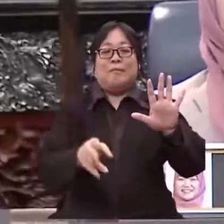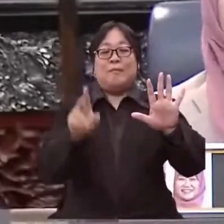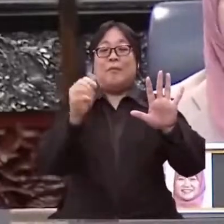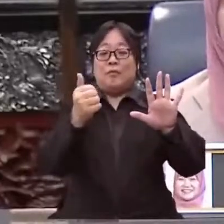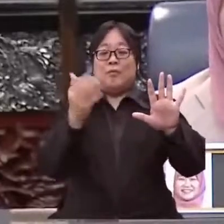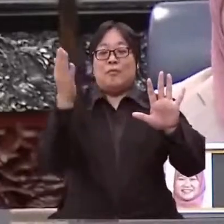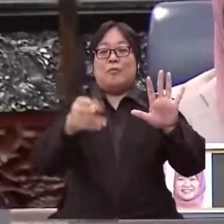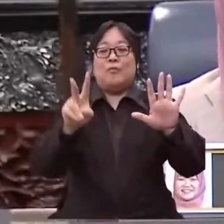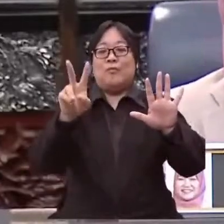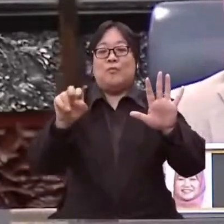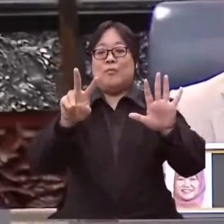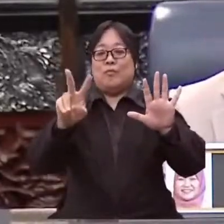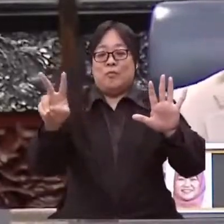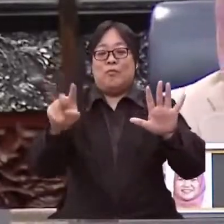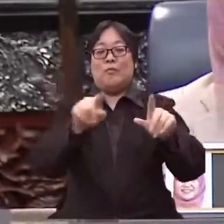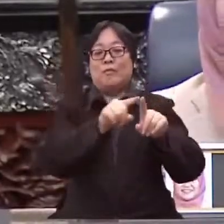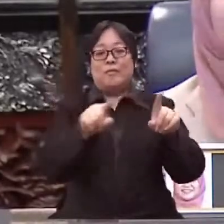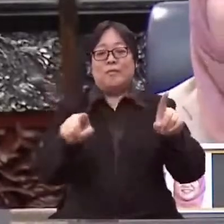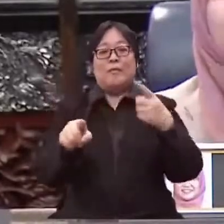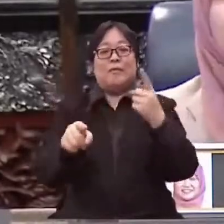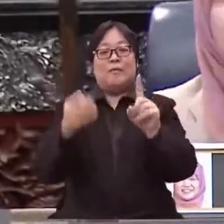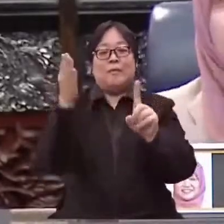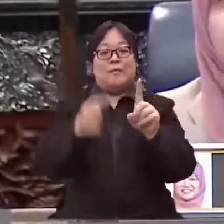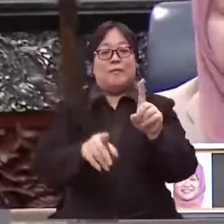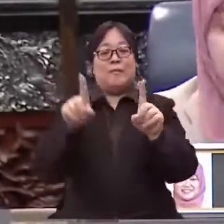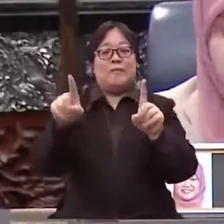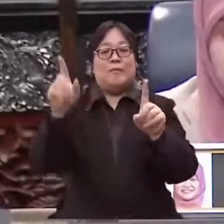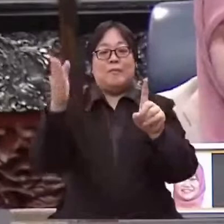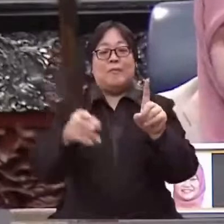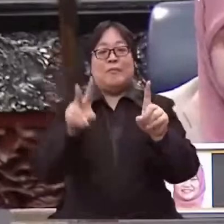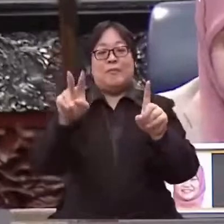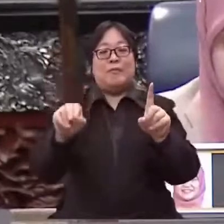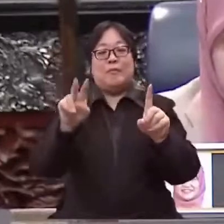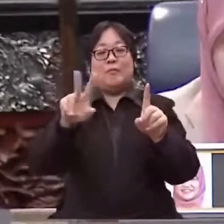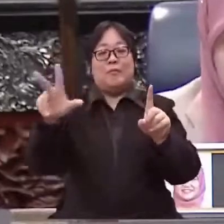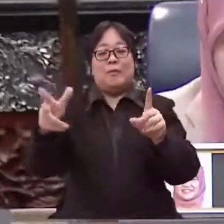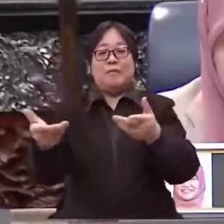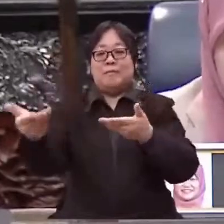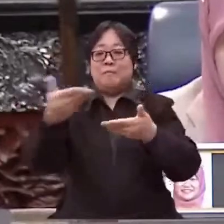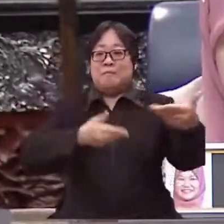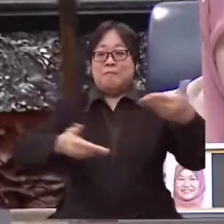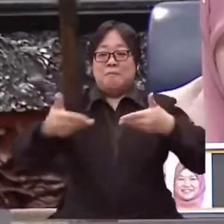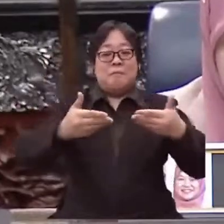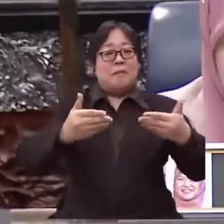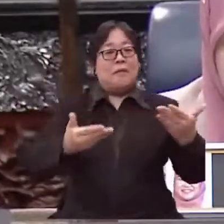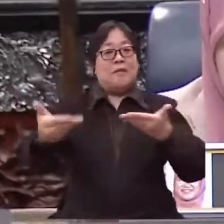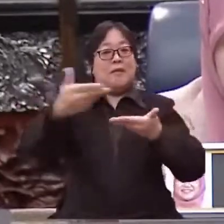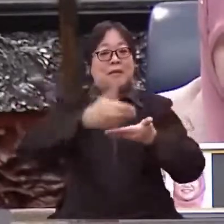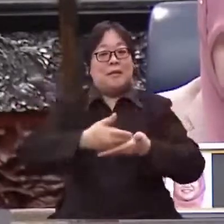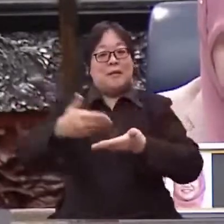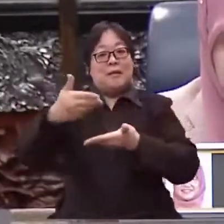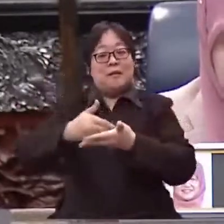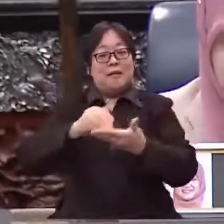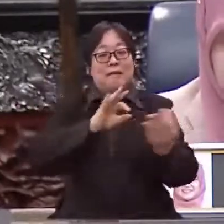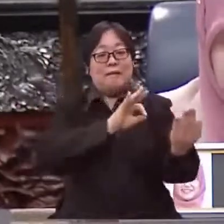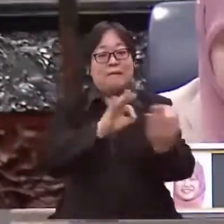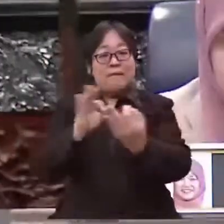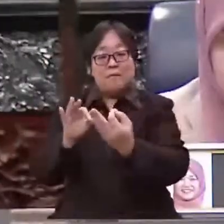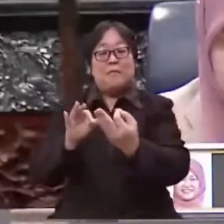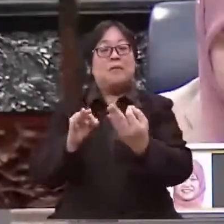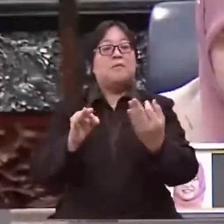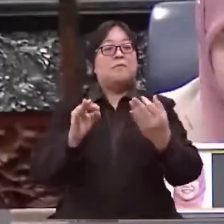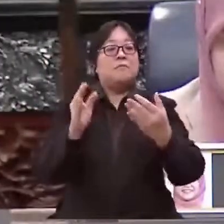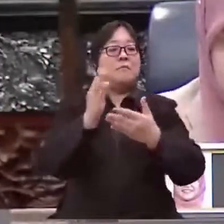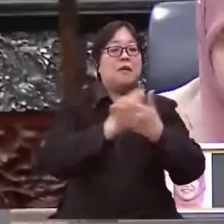17 Januari 2023 bagi mendapatkan cadangan dan maklumbala daripada pemain industri dan orang